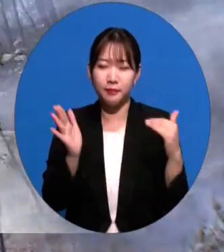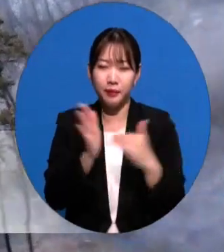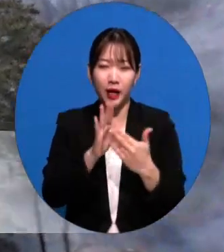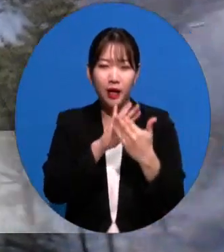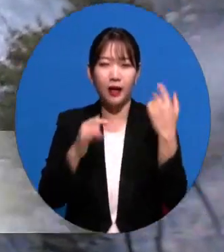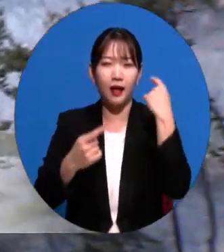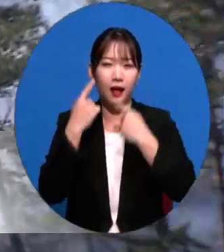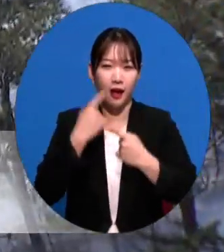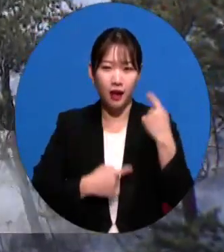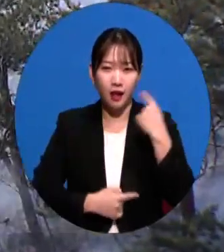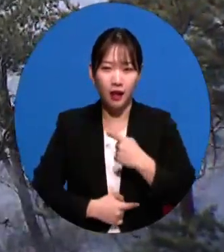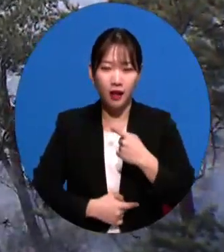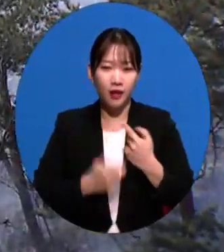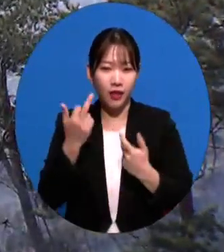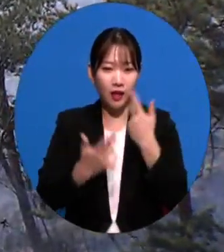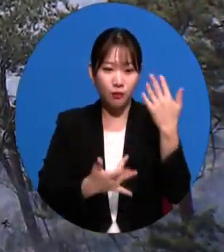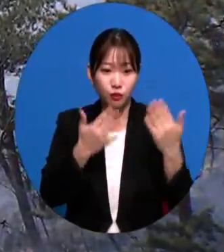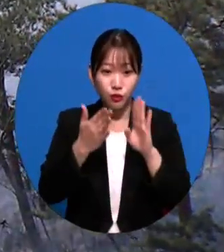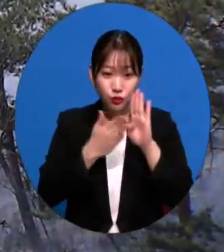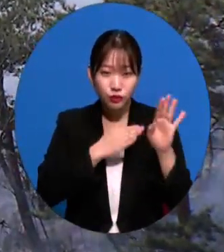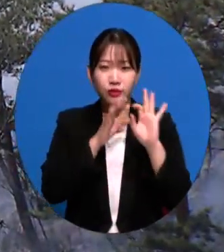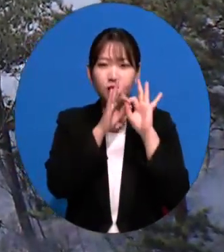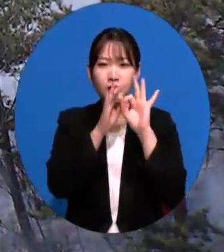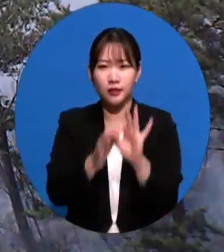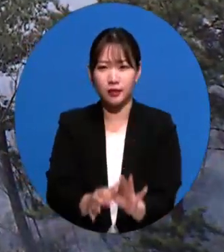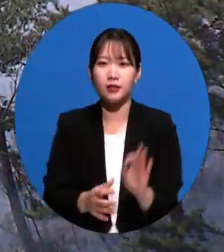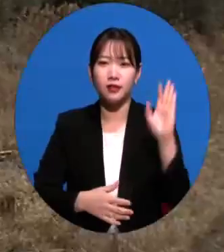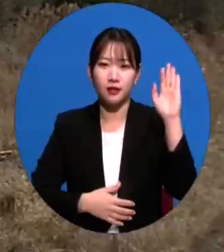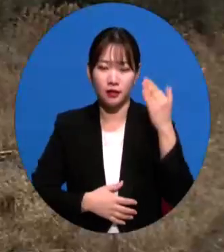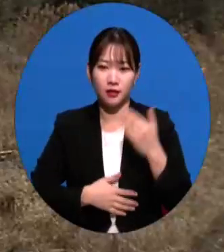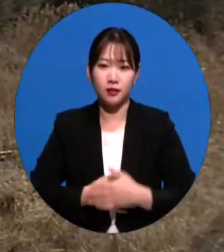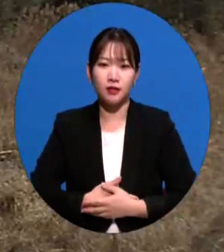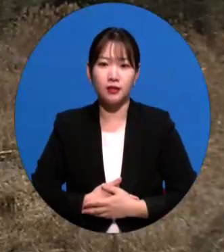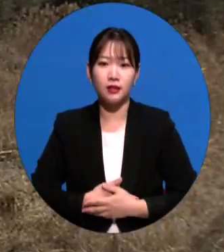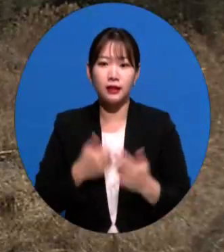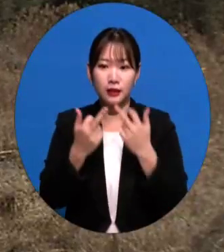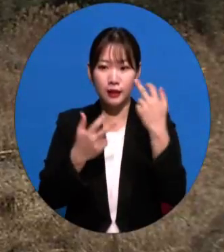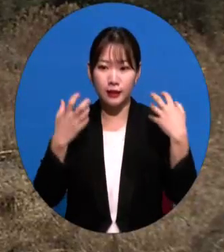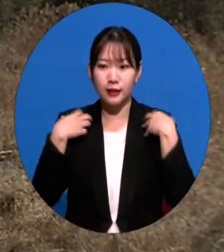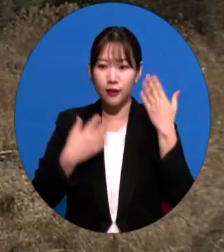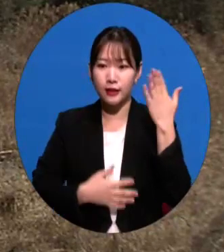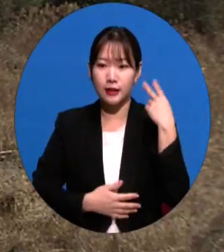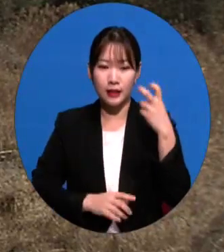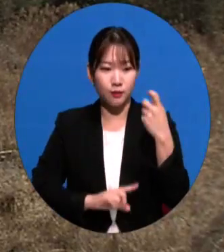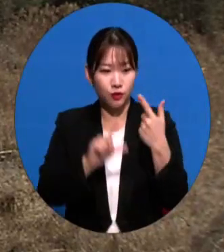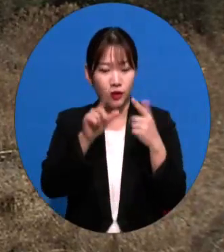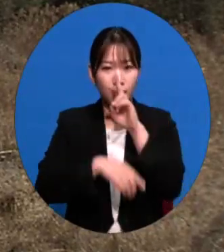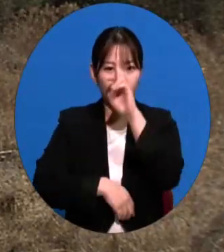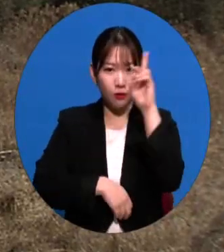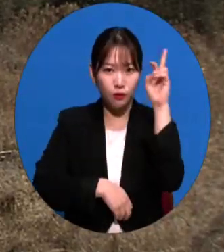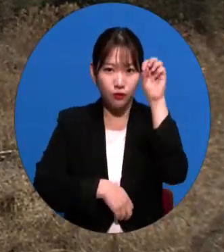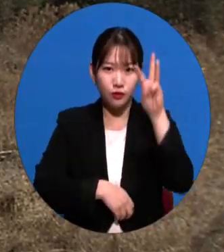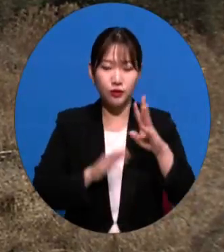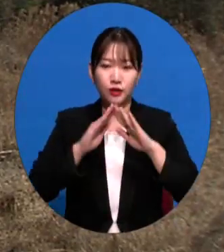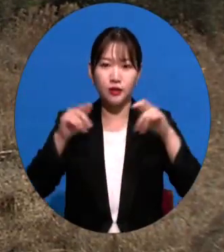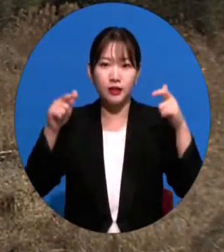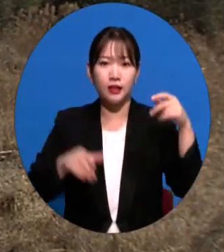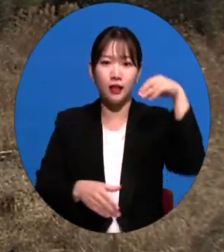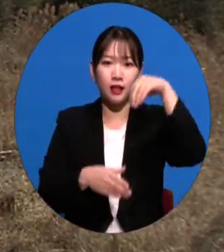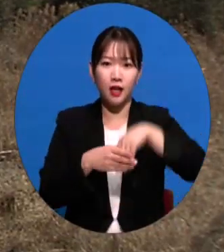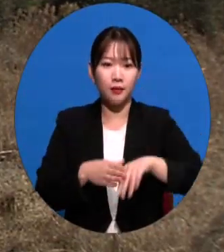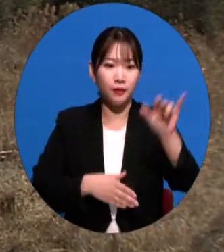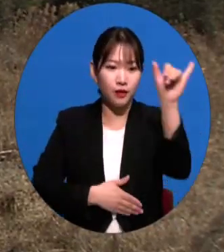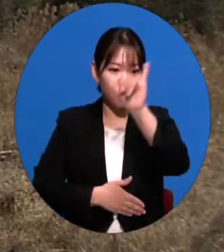9명이 다쳤는데 산불은 이후에도 계속됐습니다. 산림청은 지난 26일 오후 광주 전남을